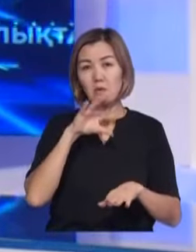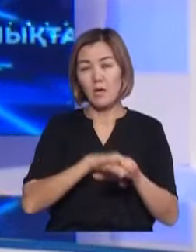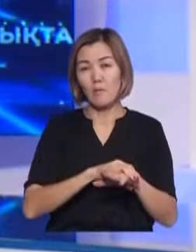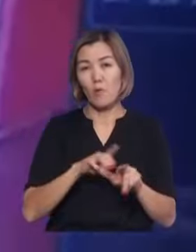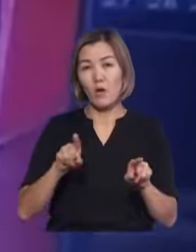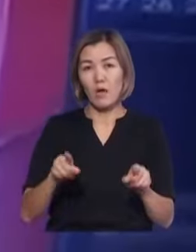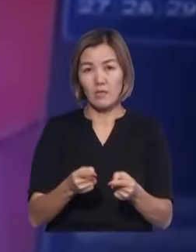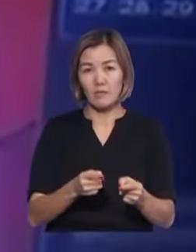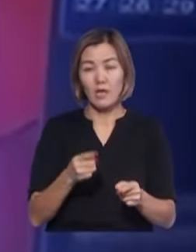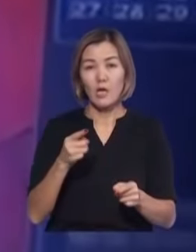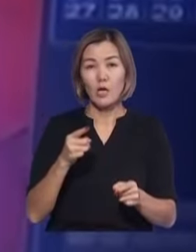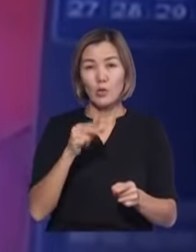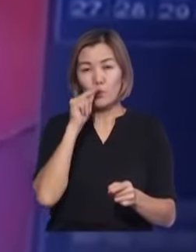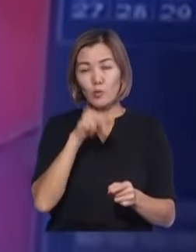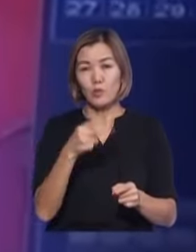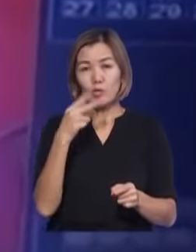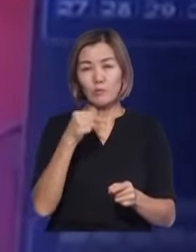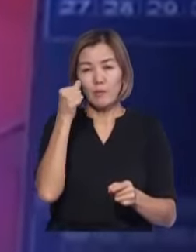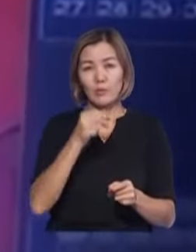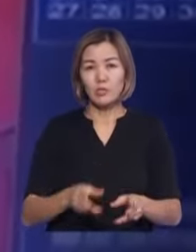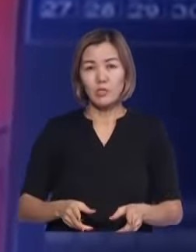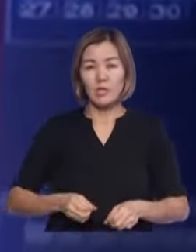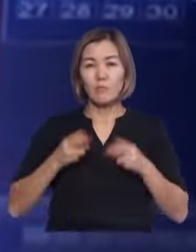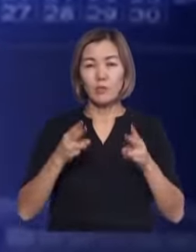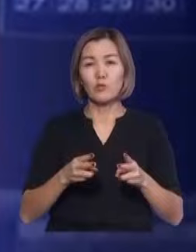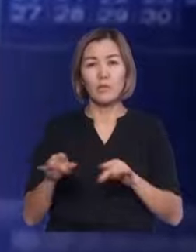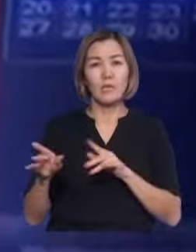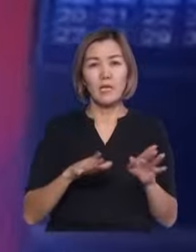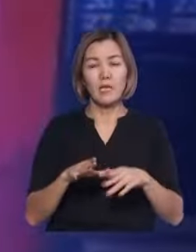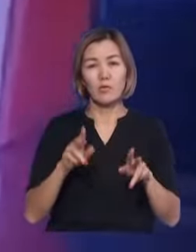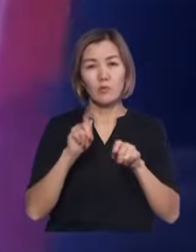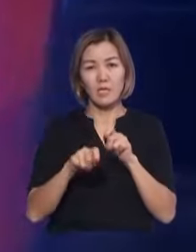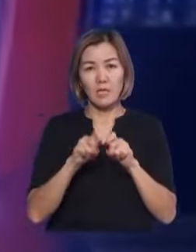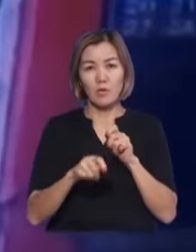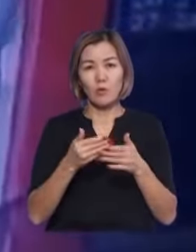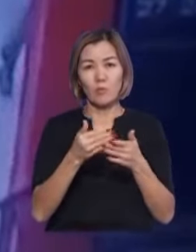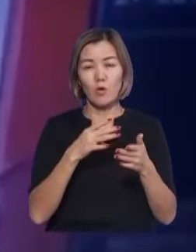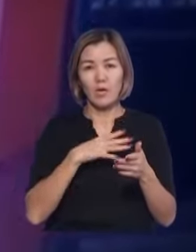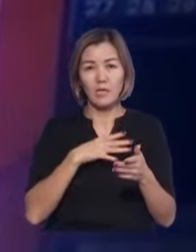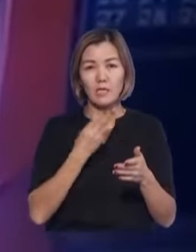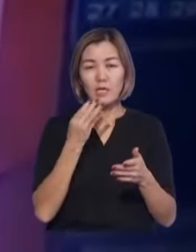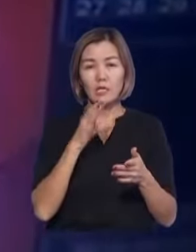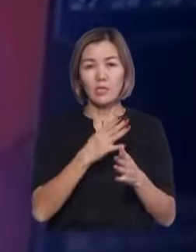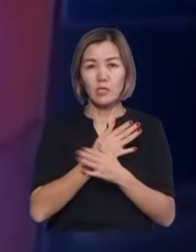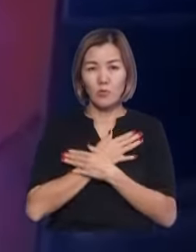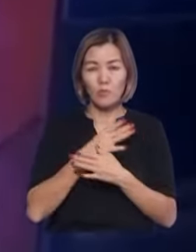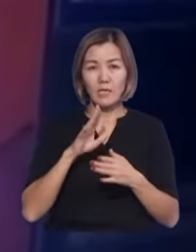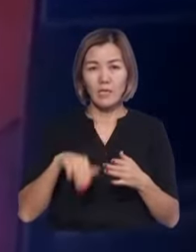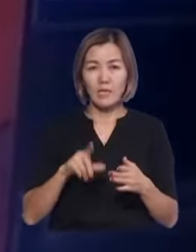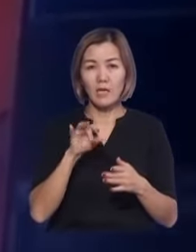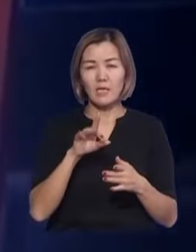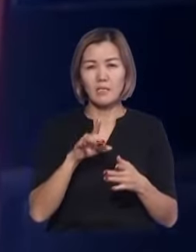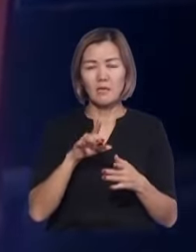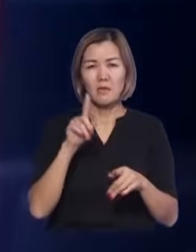Күдікті 2021 жылы жасаған қылмыстық әрекеттері бойынша тергелуде, бұған дейін марқұм Шерзат Болаттың қазасынан кейін Хасанның аты